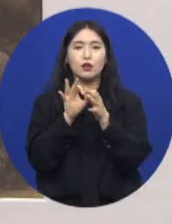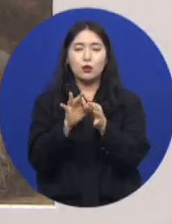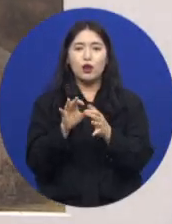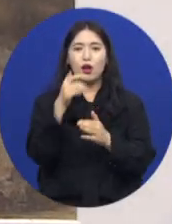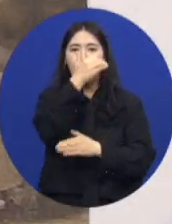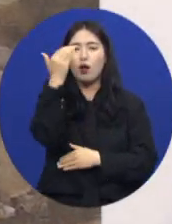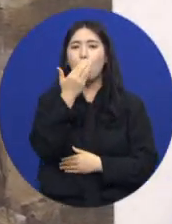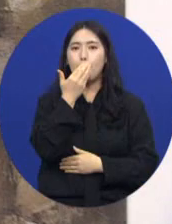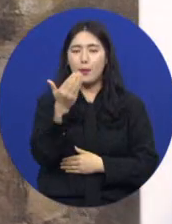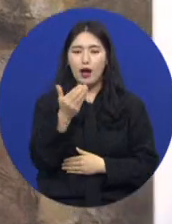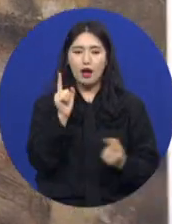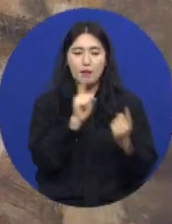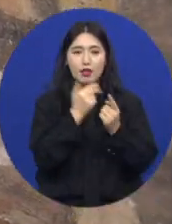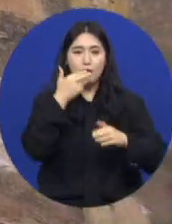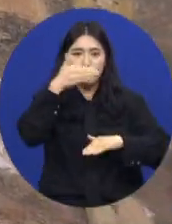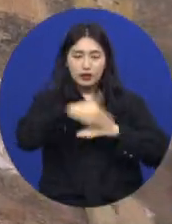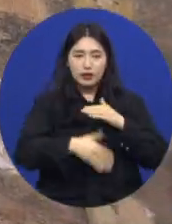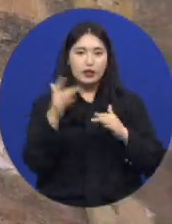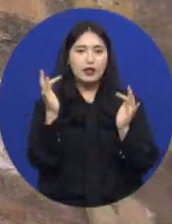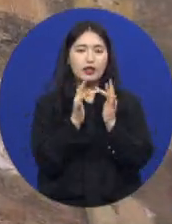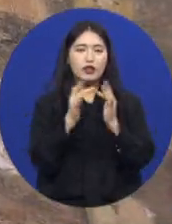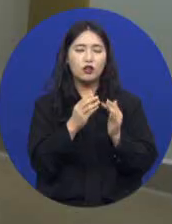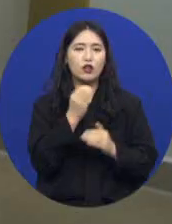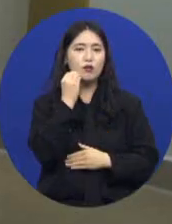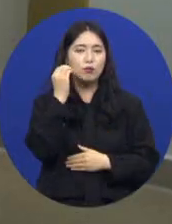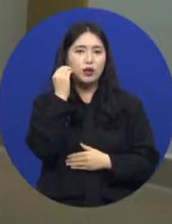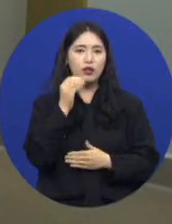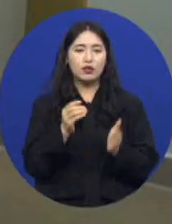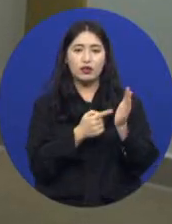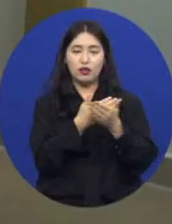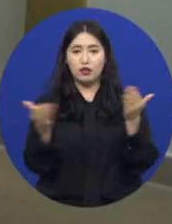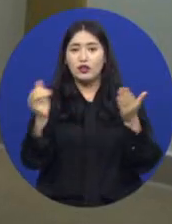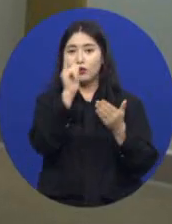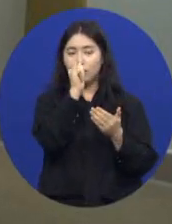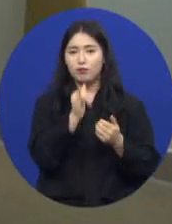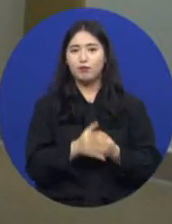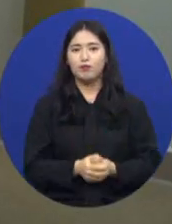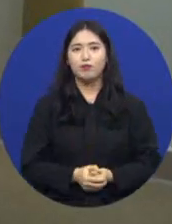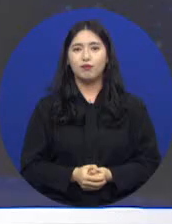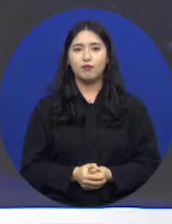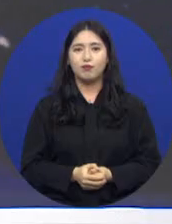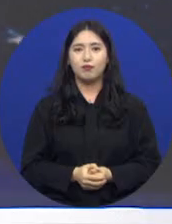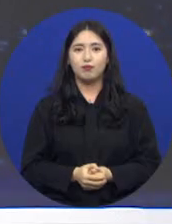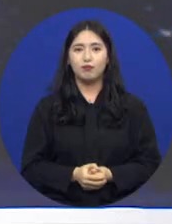수 있으며 비대면 온라인 전시도 진행됩니다.